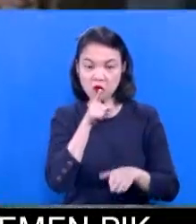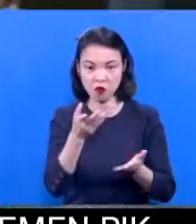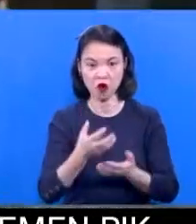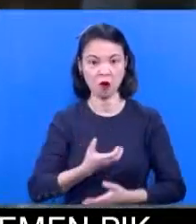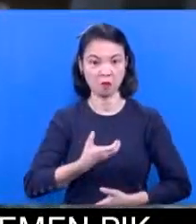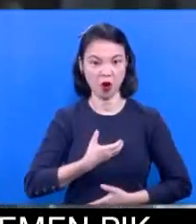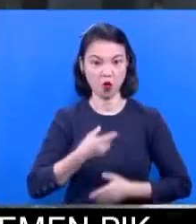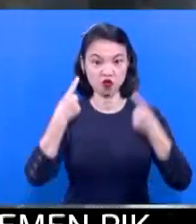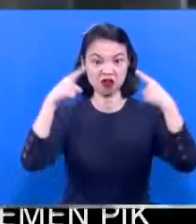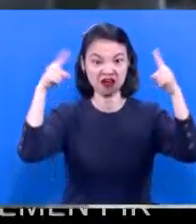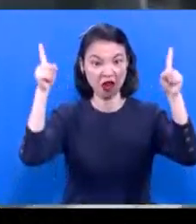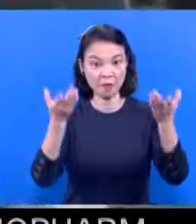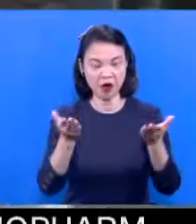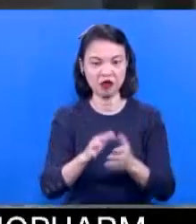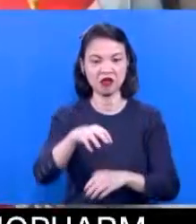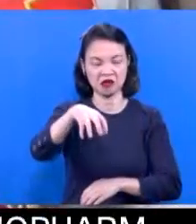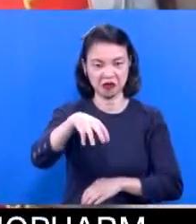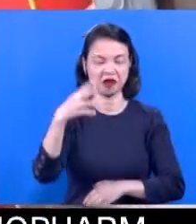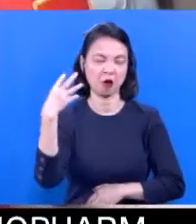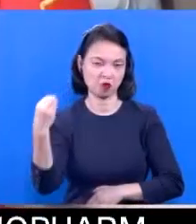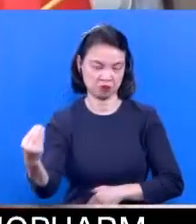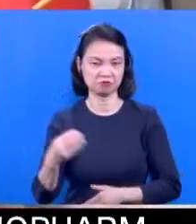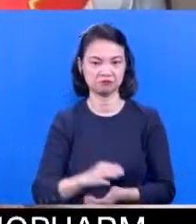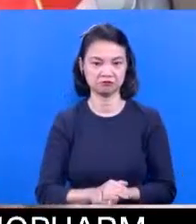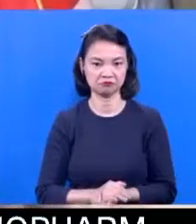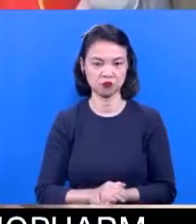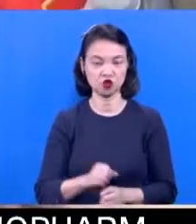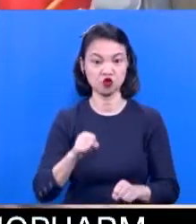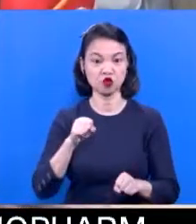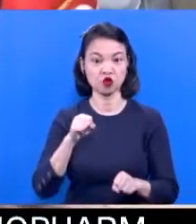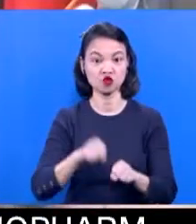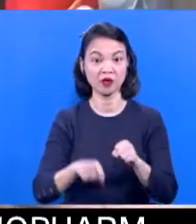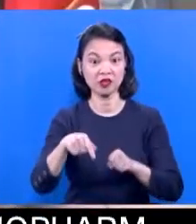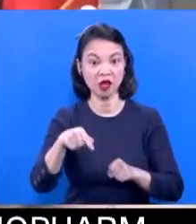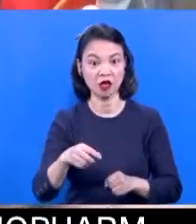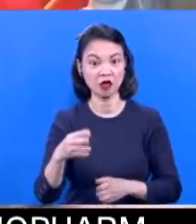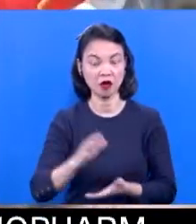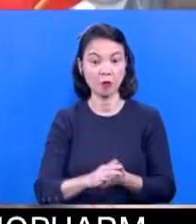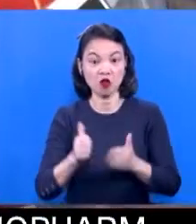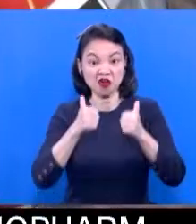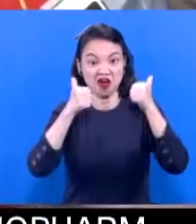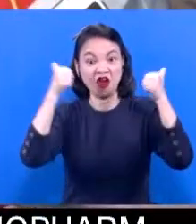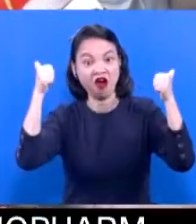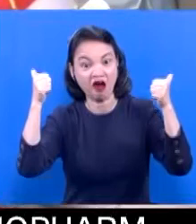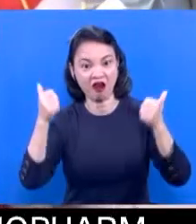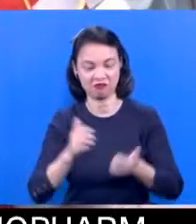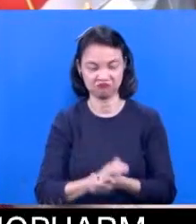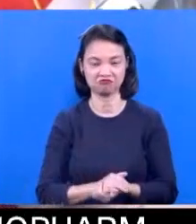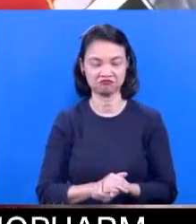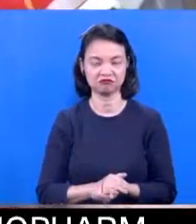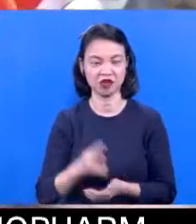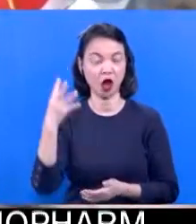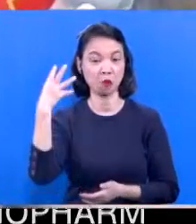terkenal di kampungnya motif adalah supaya dia lebih terkenal ditampungnya karena ini merupakan